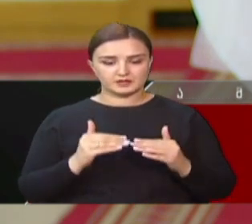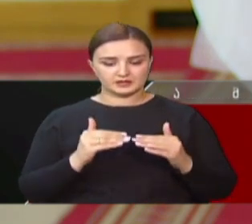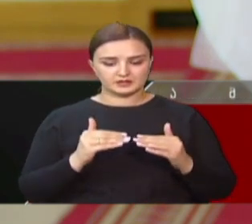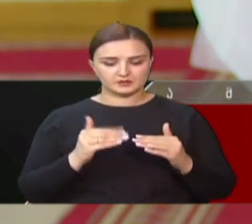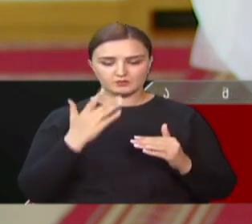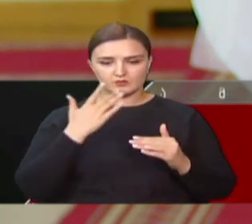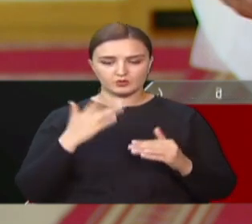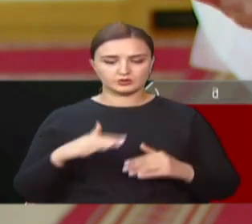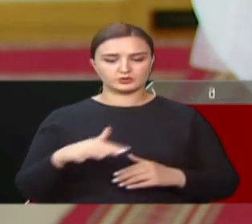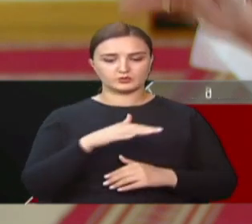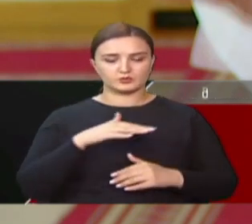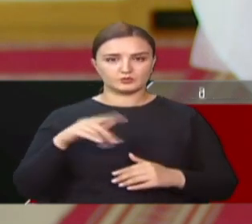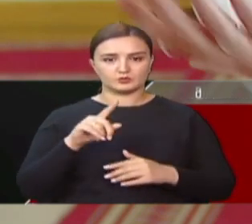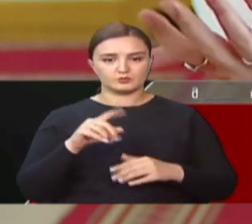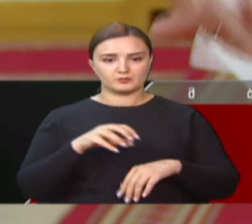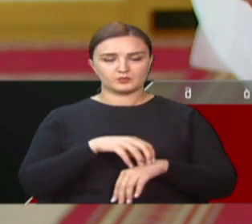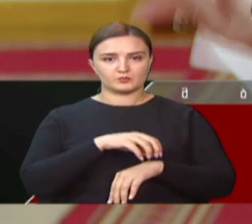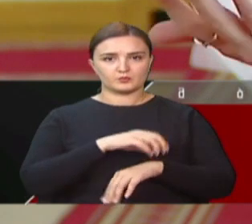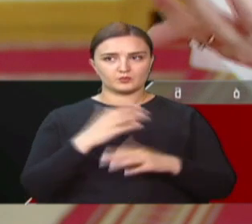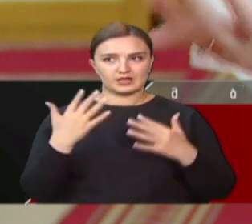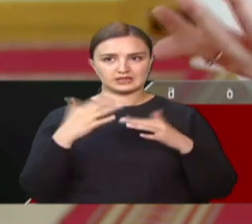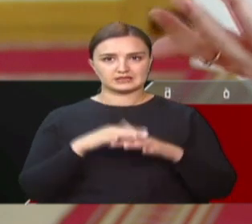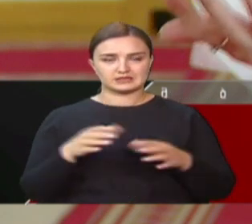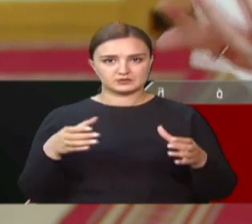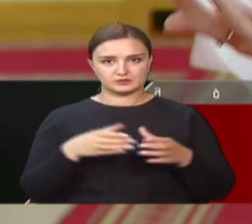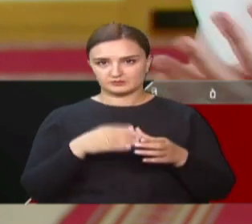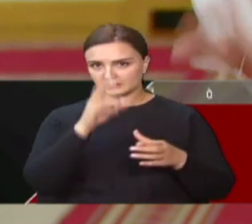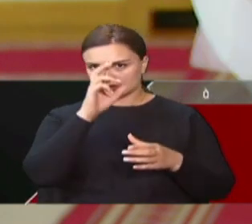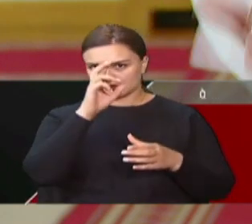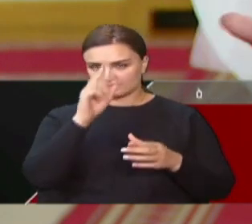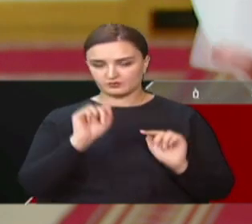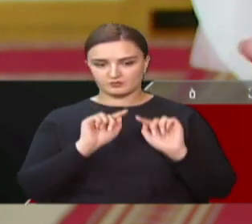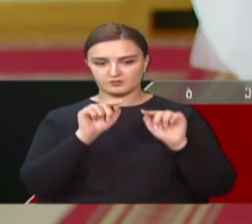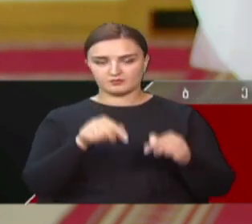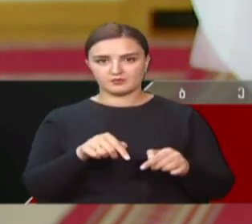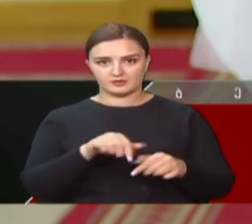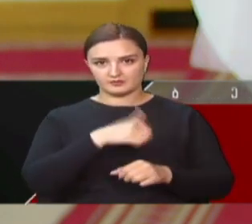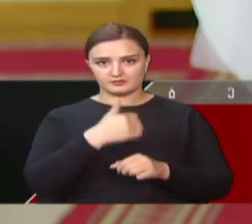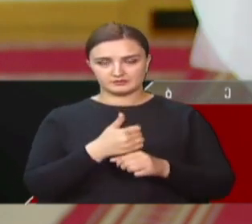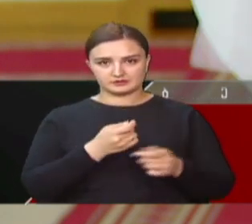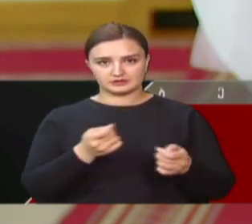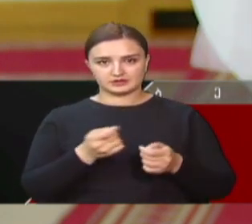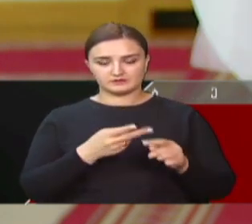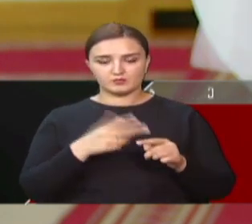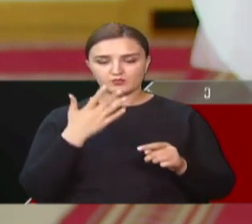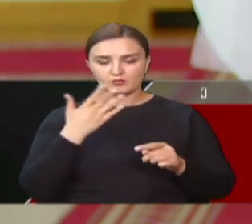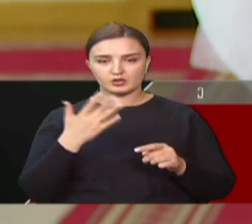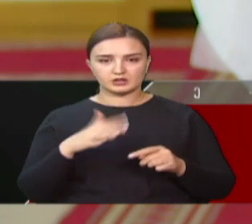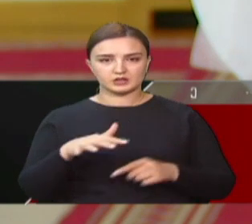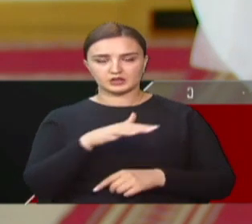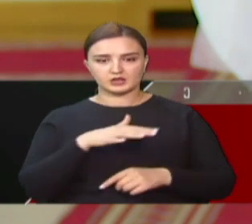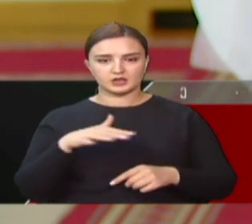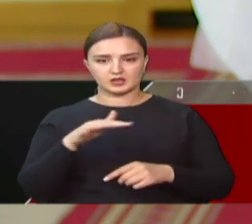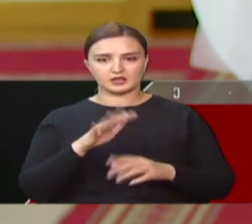პოლიტიკური ლანდშაფტი იმისთვის, რომ კოალიციური მთავრობა, პროდასალური კოალიციური მთავრობა მოვიდეს ამ ქვეყნის სათავეში, ეს პოლიტიკური ლანდშაფტი